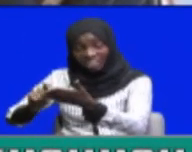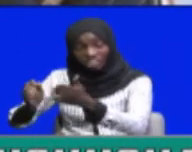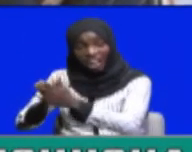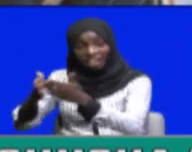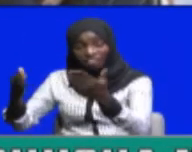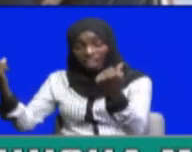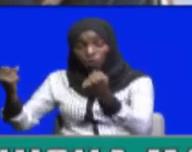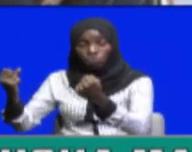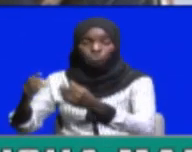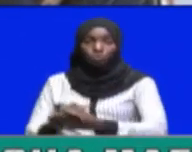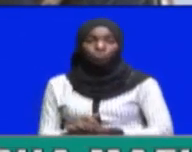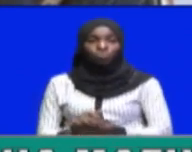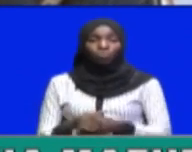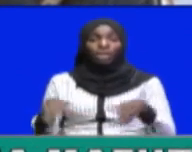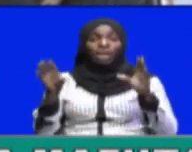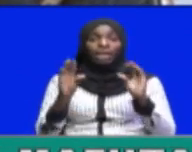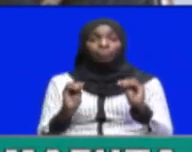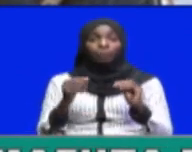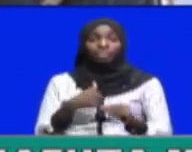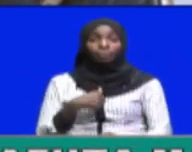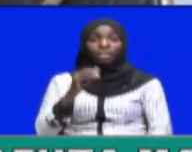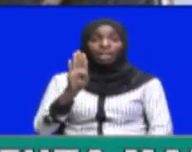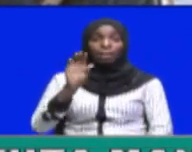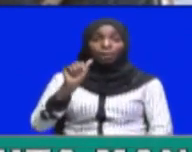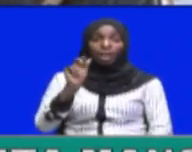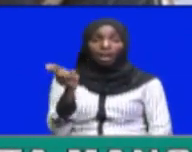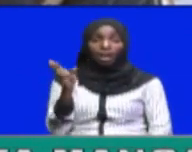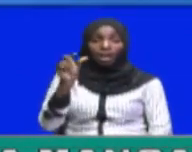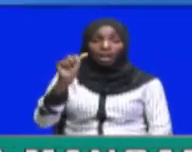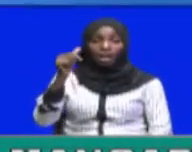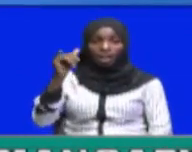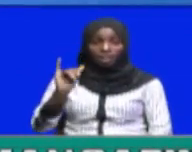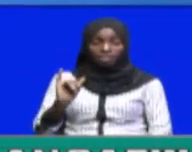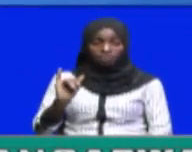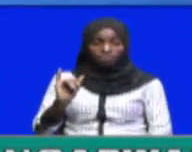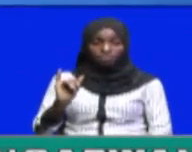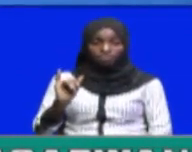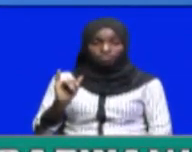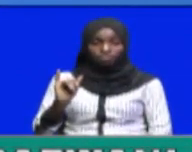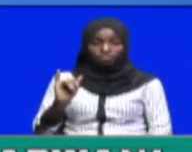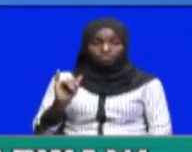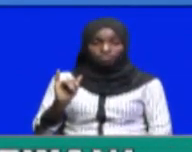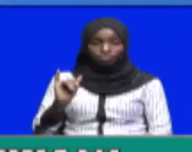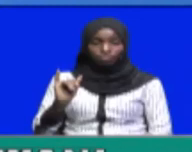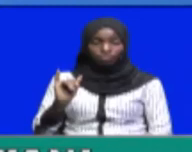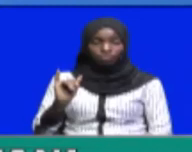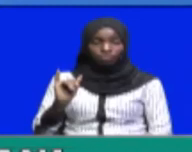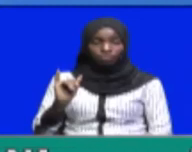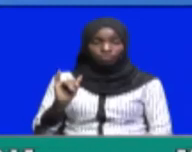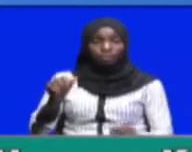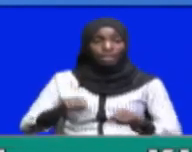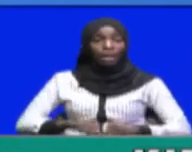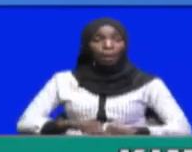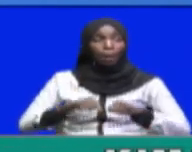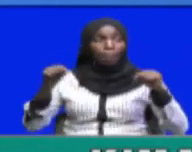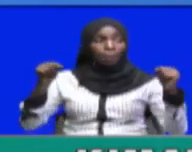zake. Nikiripoti ni Bahatu Ahmad wa ZBC. Na mamlaka ya